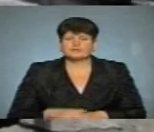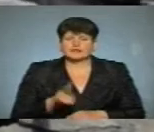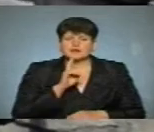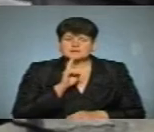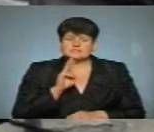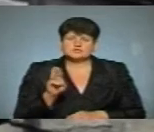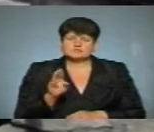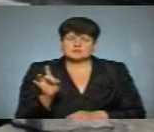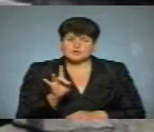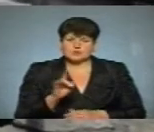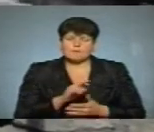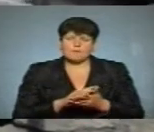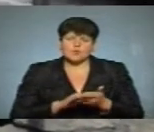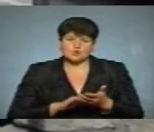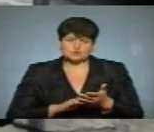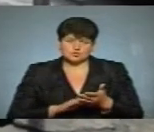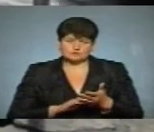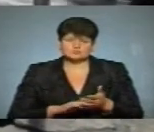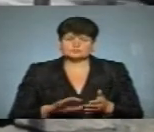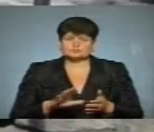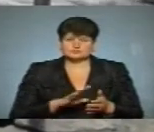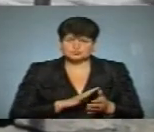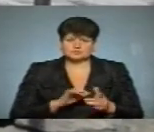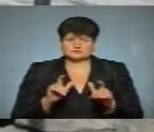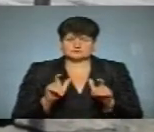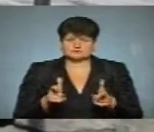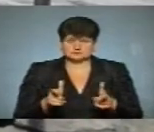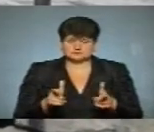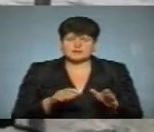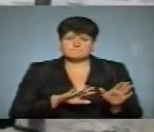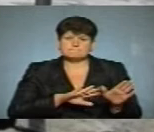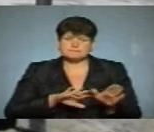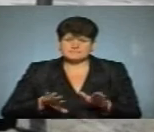Кременецький і Шумський райони продовжують перебувати на карантині. Після